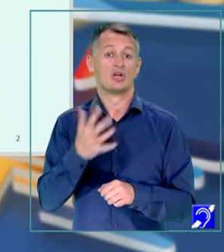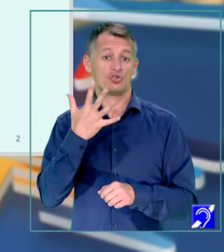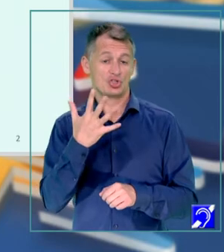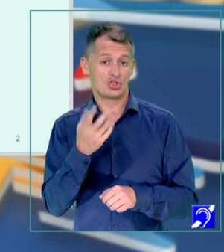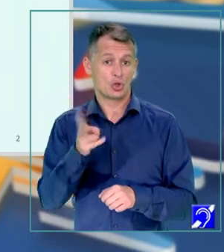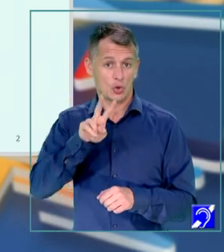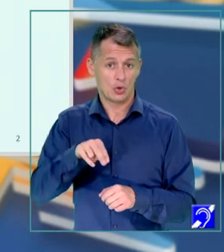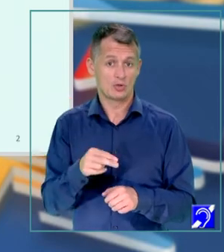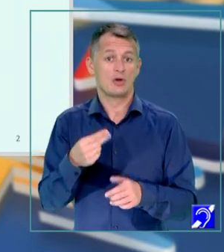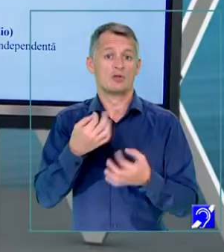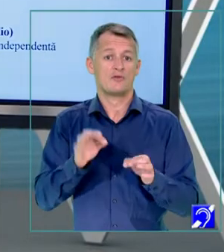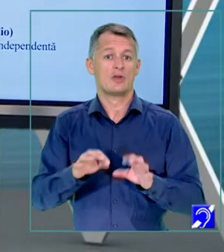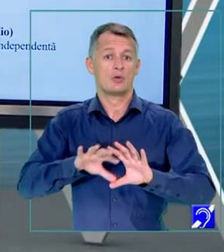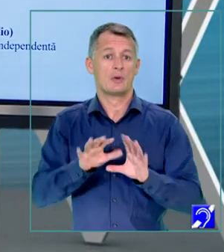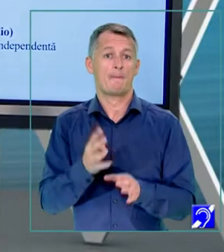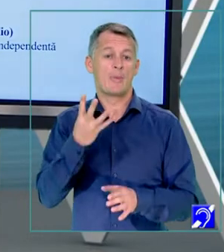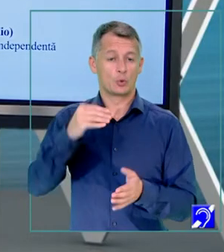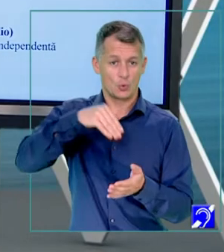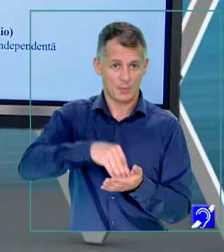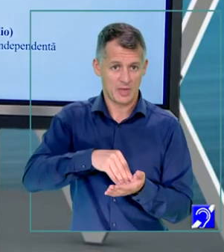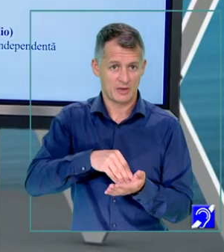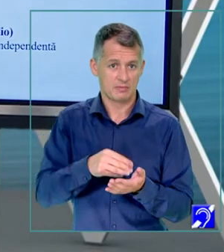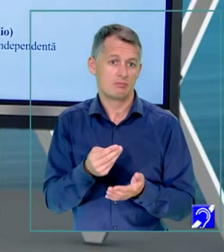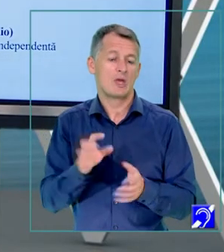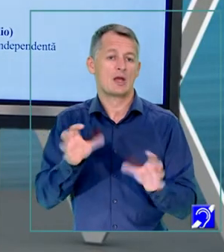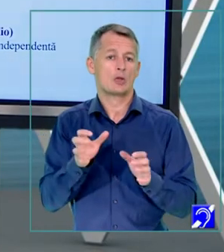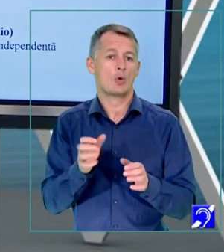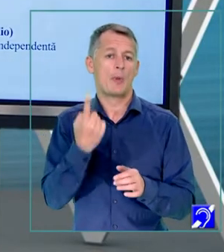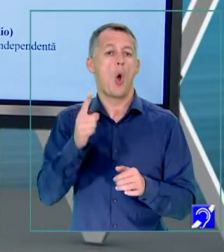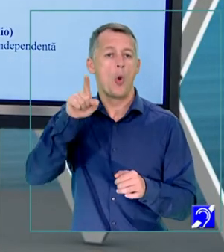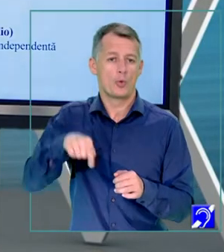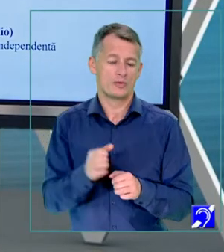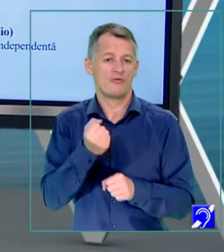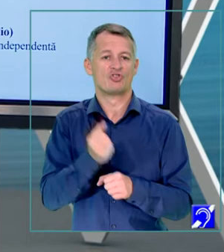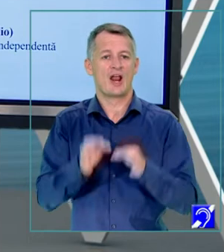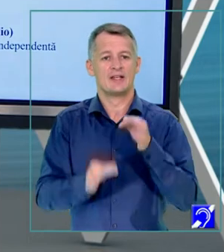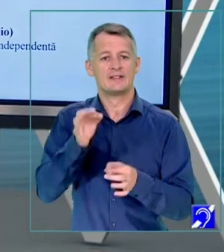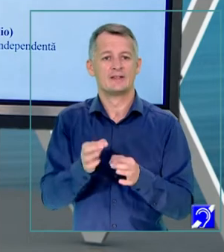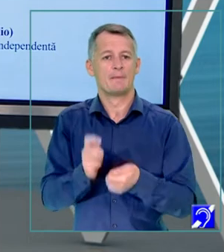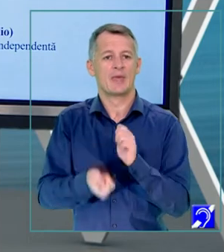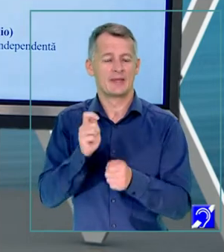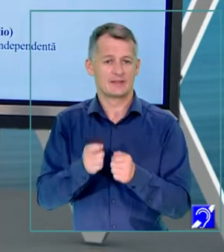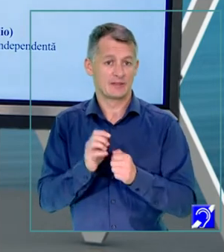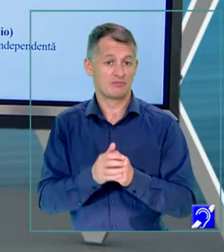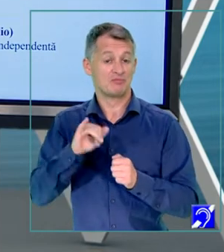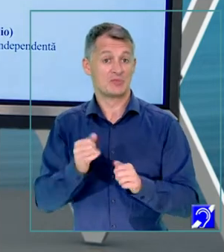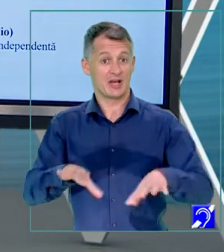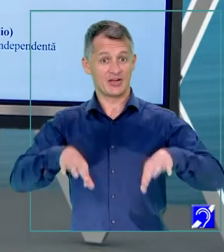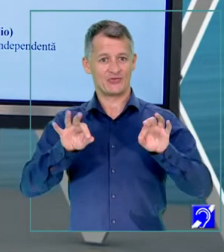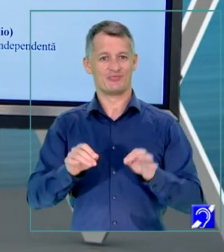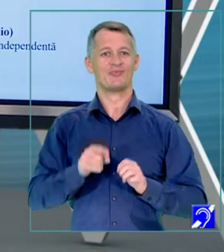4.000 de rod euro pe lună Deci se face o analiză de piață un care se miște marketing și să a constatat că